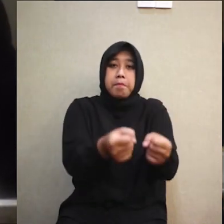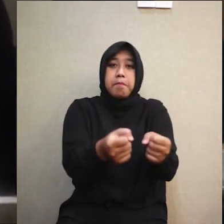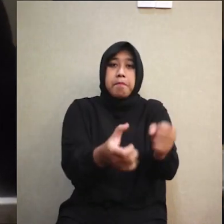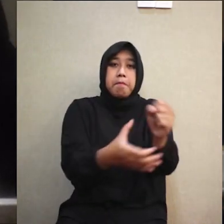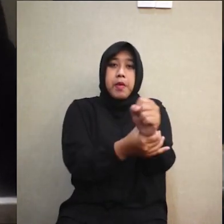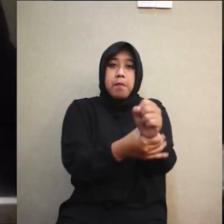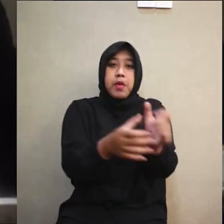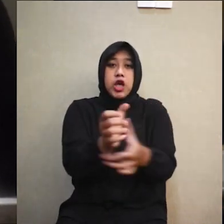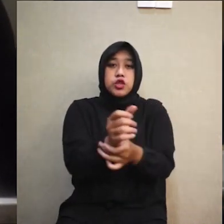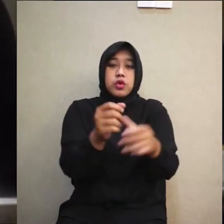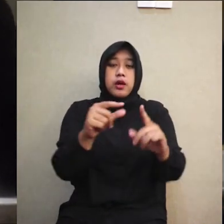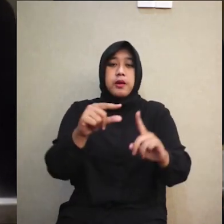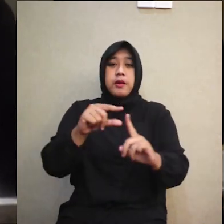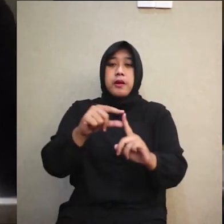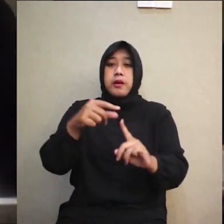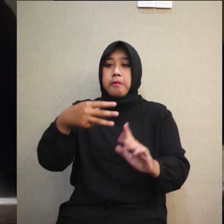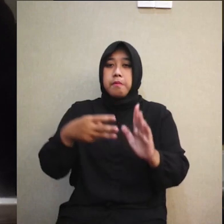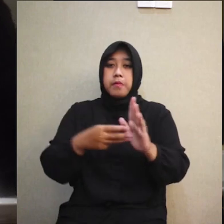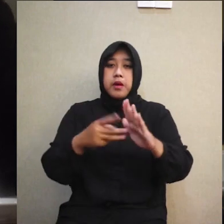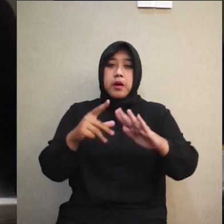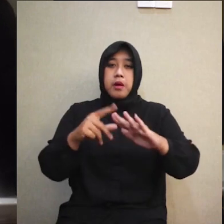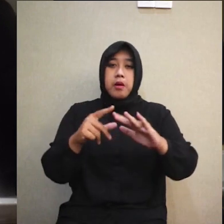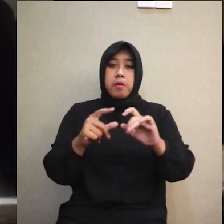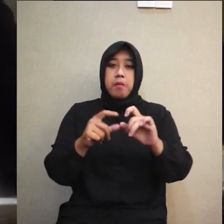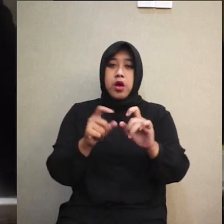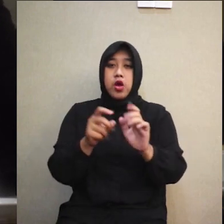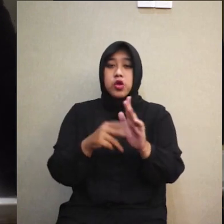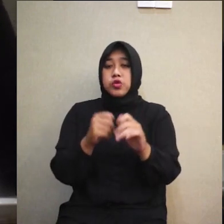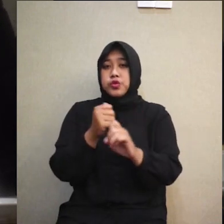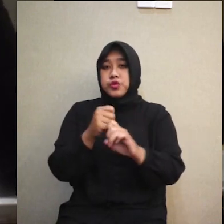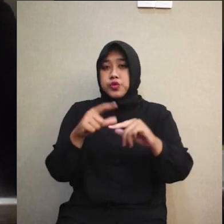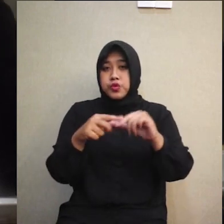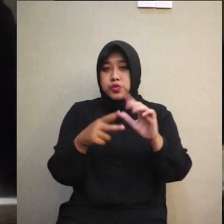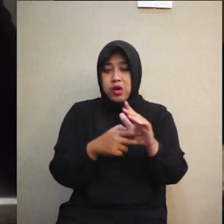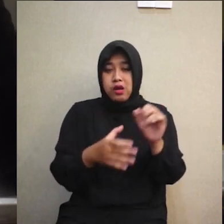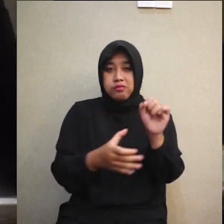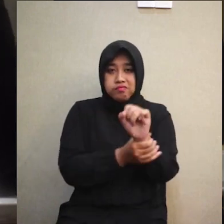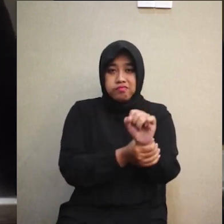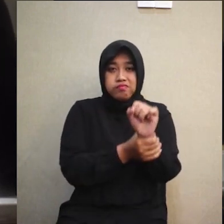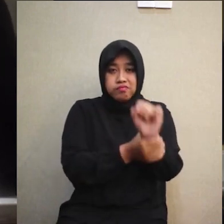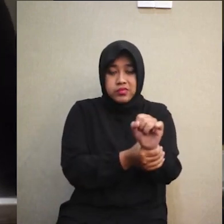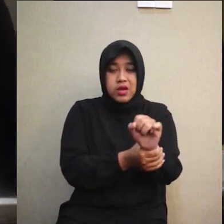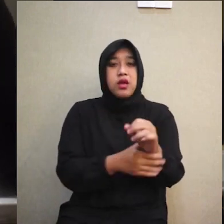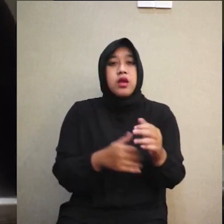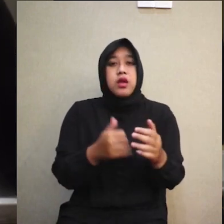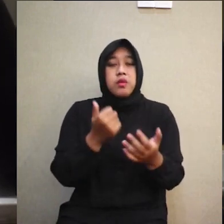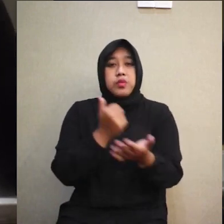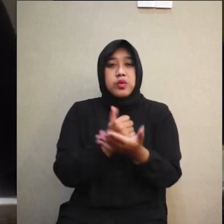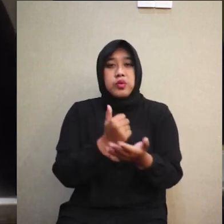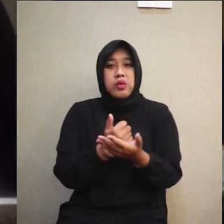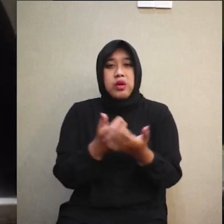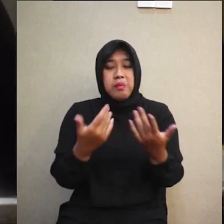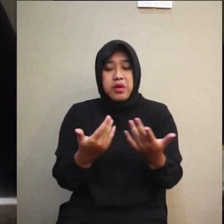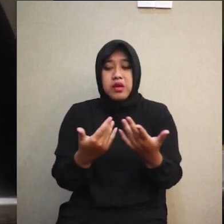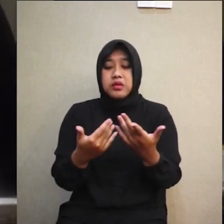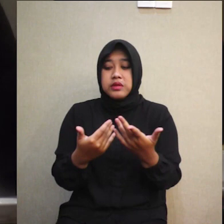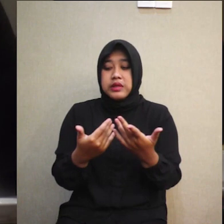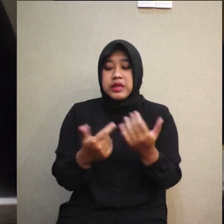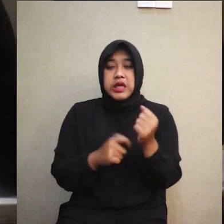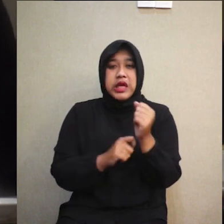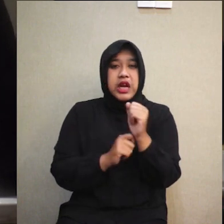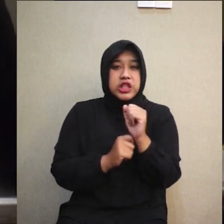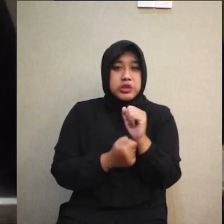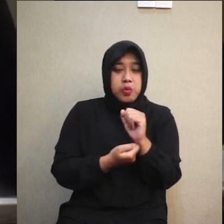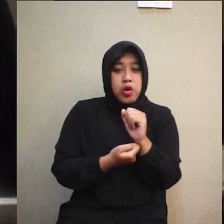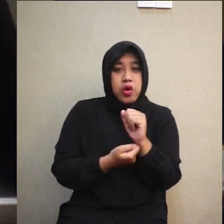banyak terjadi begitu dan apa namanya sayangnya gitu ya sayangnya kemudian respon